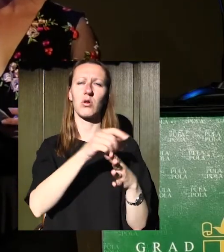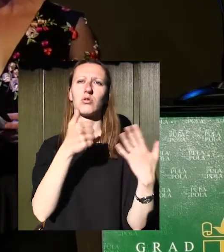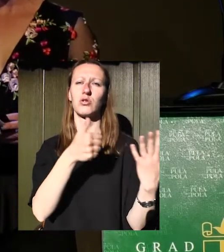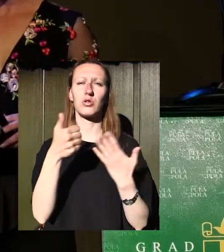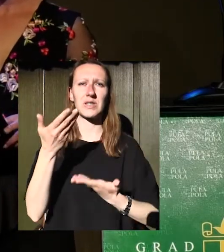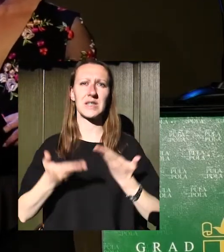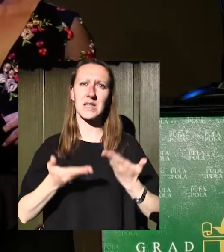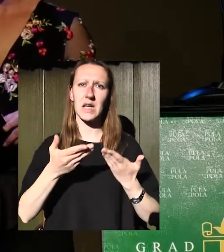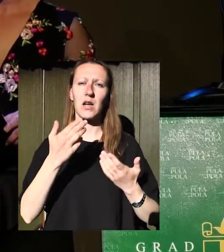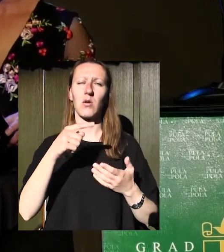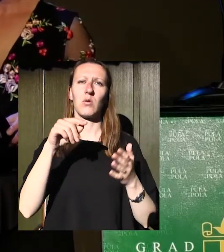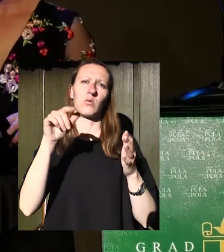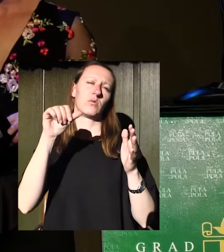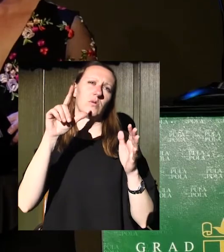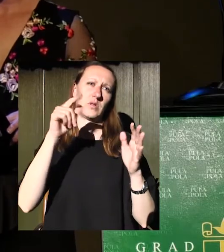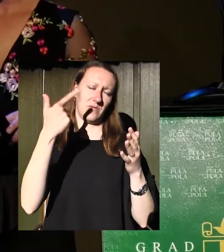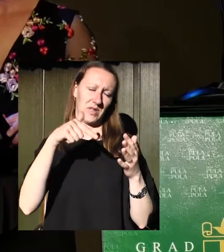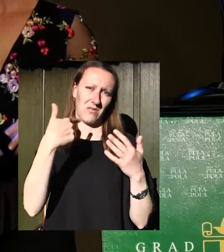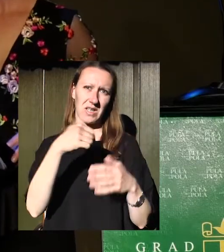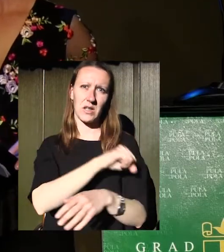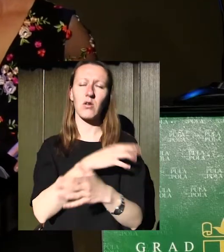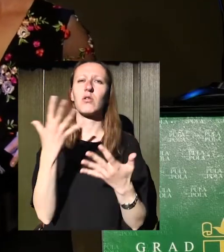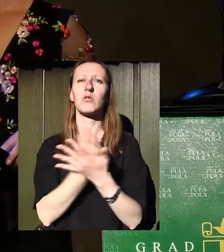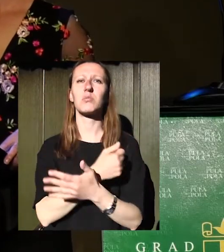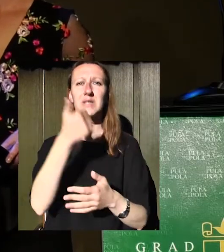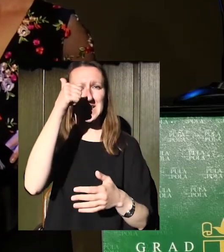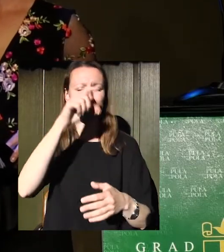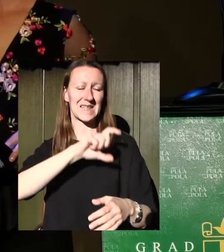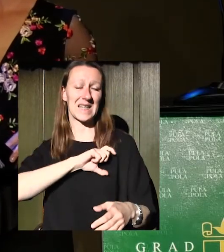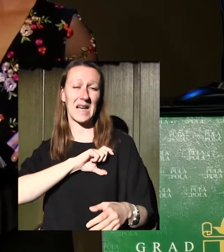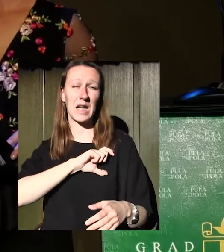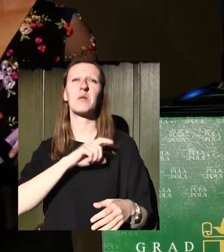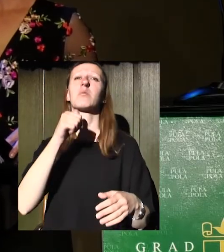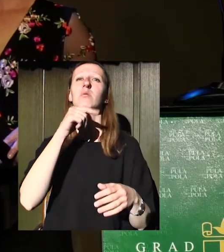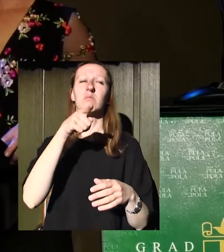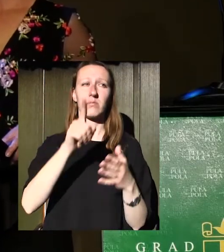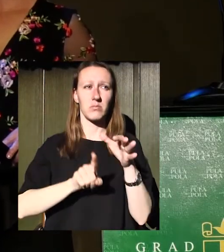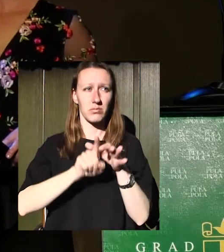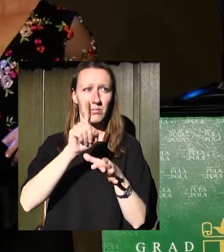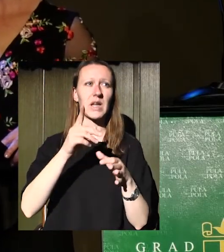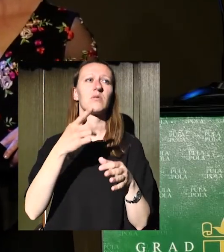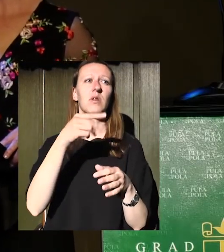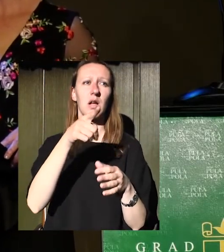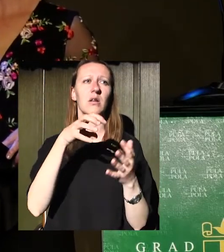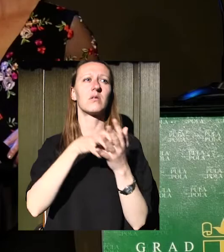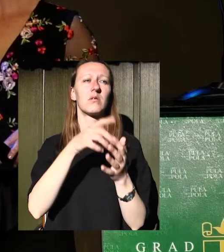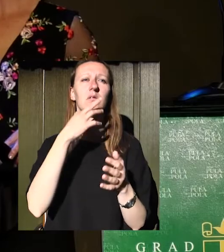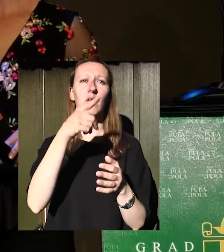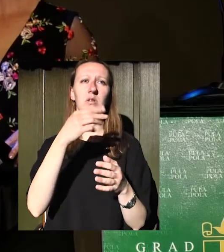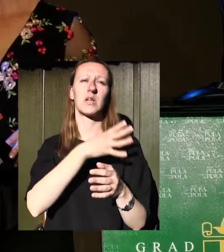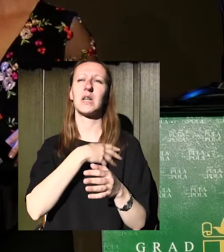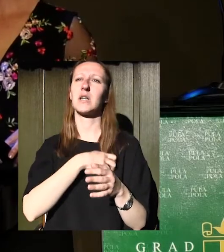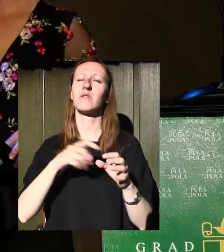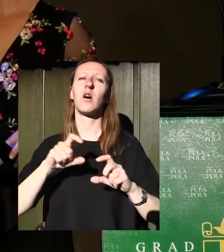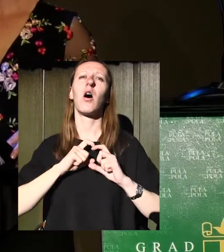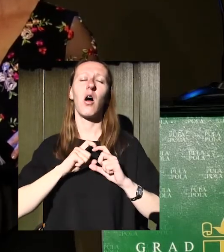do 66 kg u studenome 2020. godine osvojio je srebrnu medalju. Temeljem postignutog rezultata kategoriziran je od